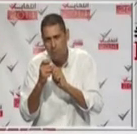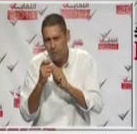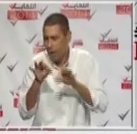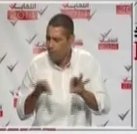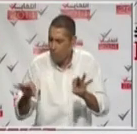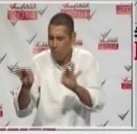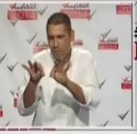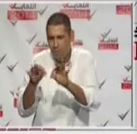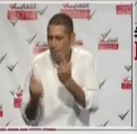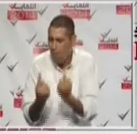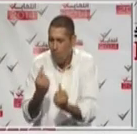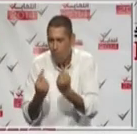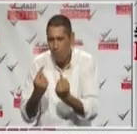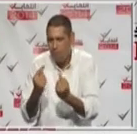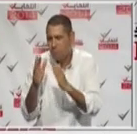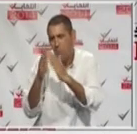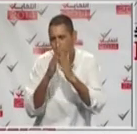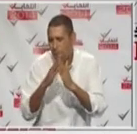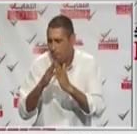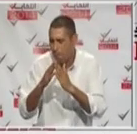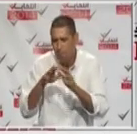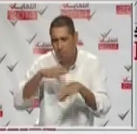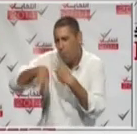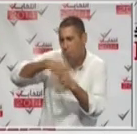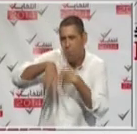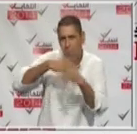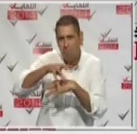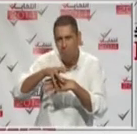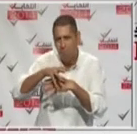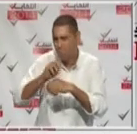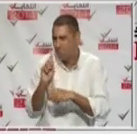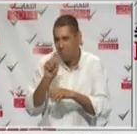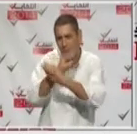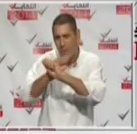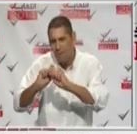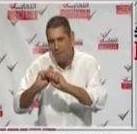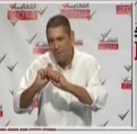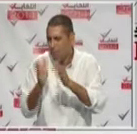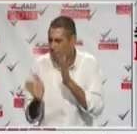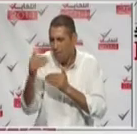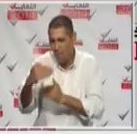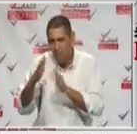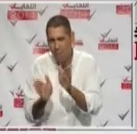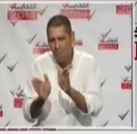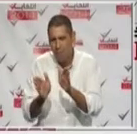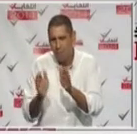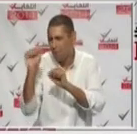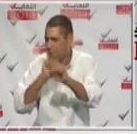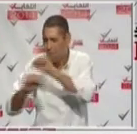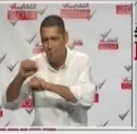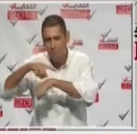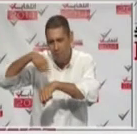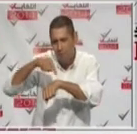الأراضي الزراعية، من البناءات في بعض الأحيان الفوضوية التي تحترم يعني ما هو موجود في الترتيبات البلدية، إلى غير ذلك